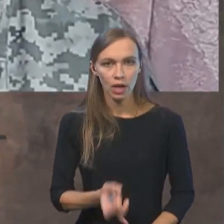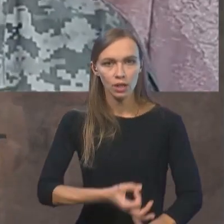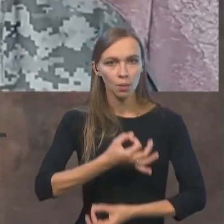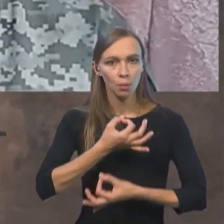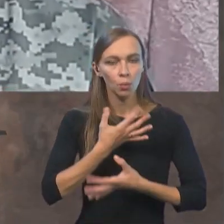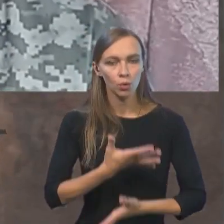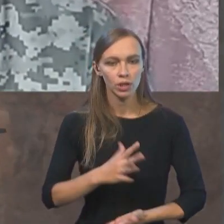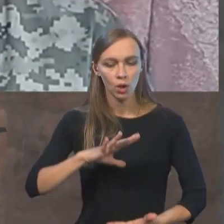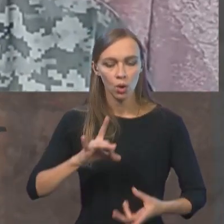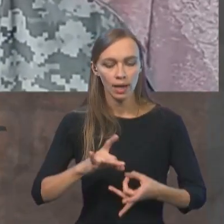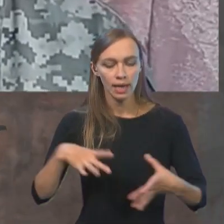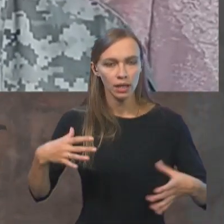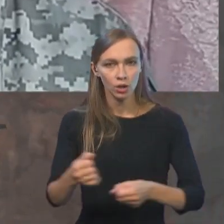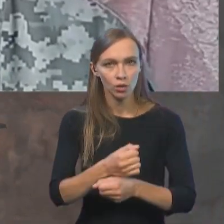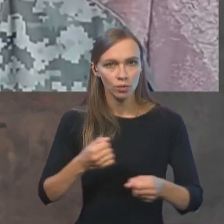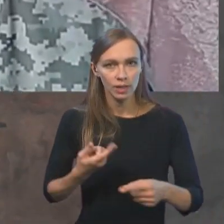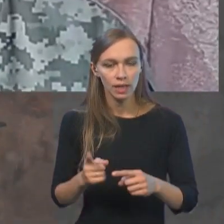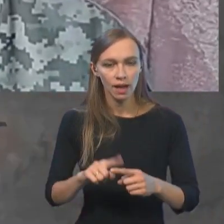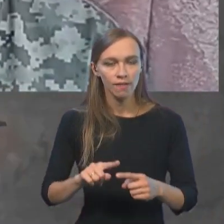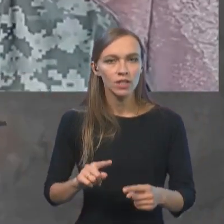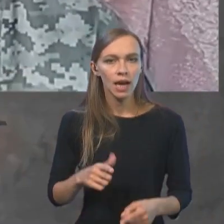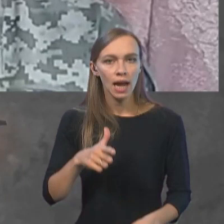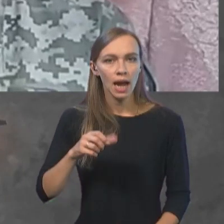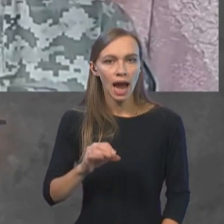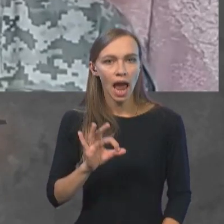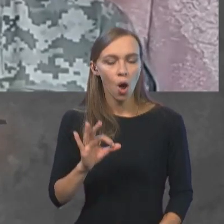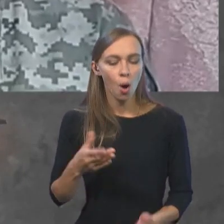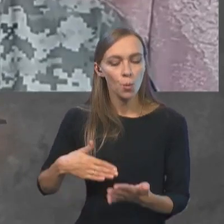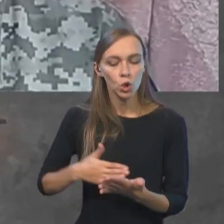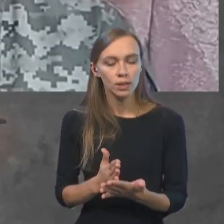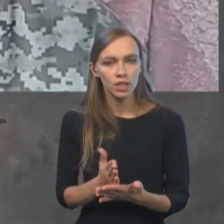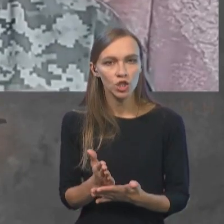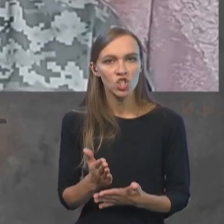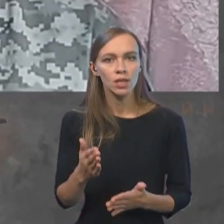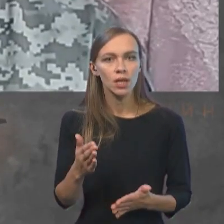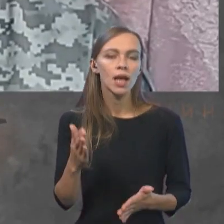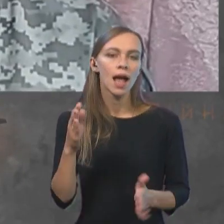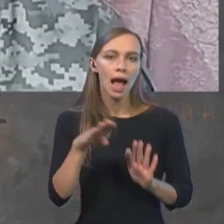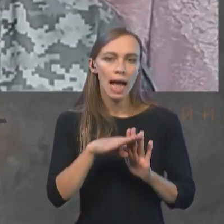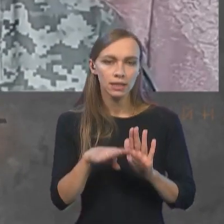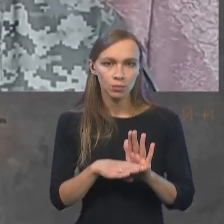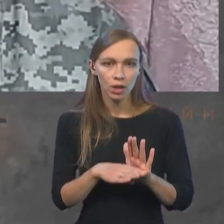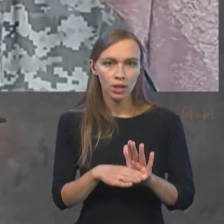ядерної зброї – це вже дійсно геополітичний аспект. Але суто з воєнної точки зору,